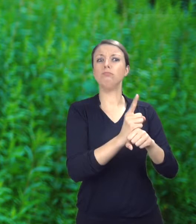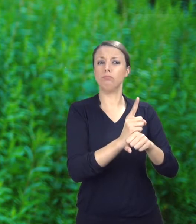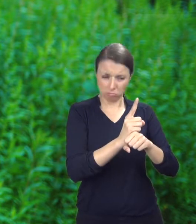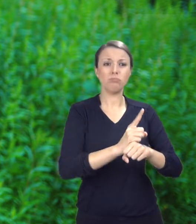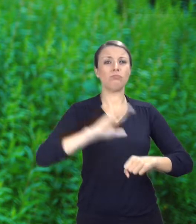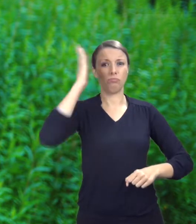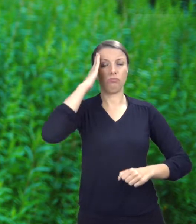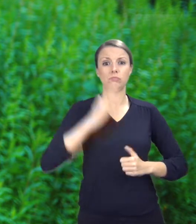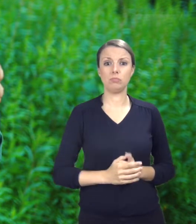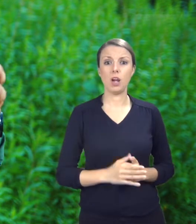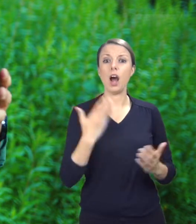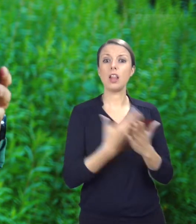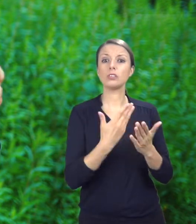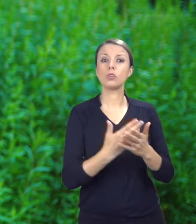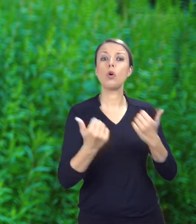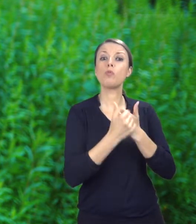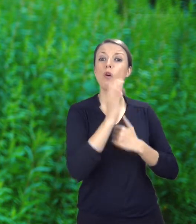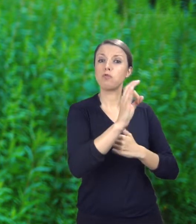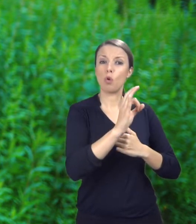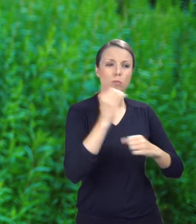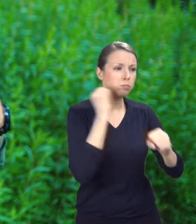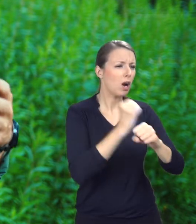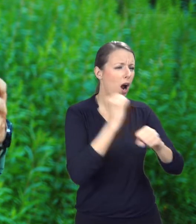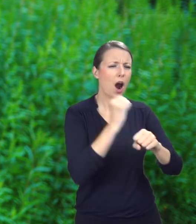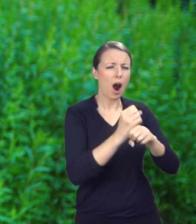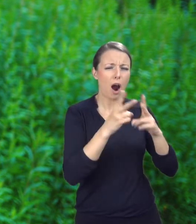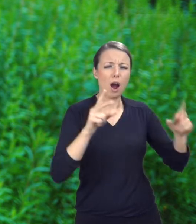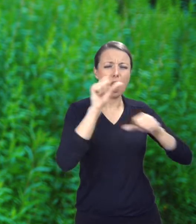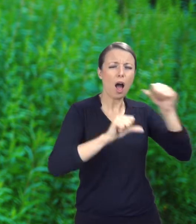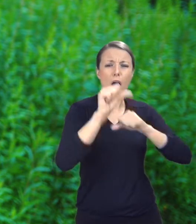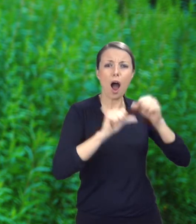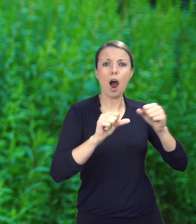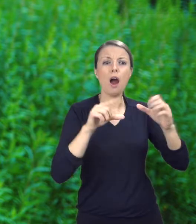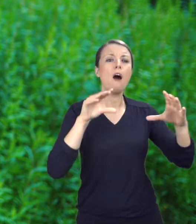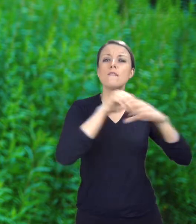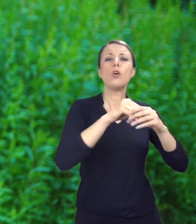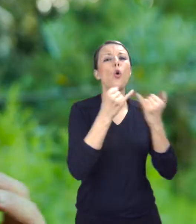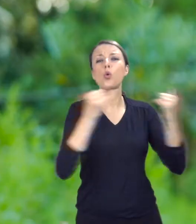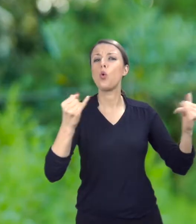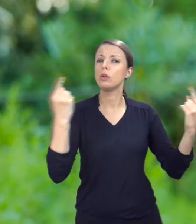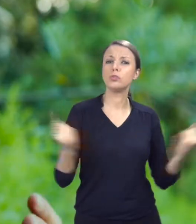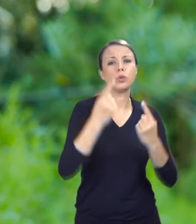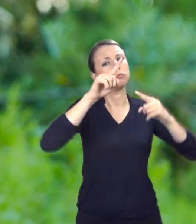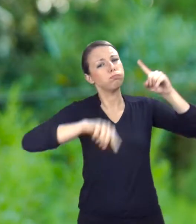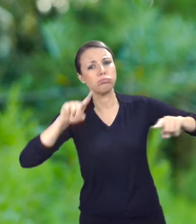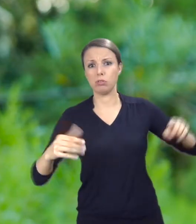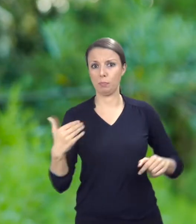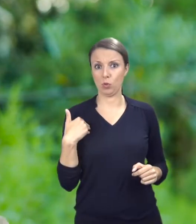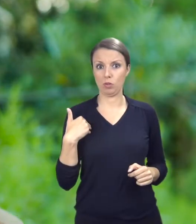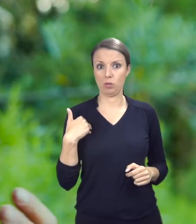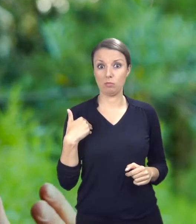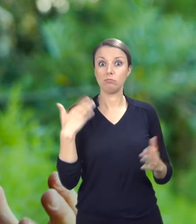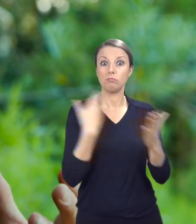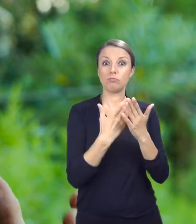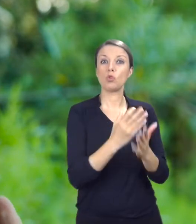przez te lata pracy mieli do czynienia z mnogością tych sytuacji, z ich różnorodnością. Dzięki temu ich umysł jest w